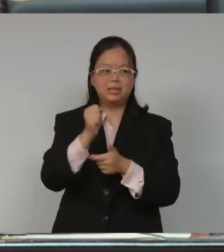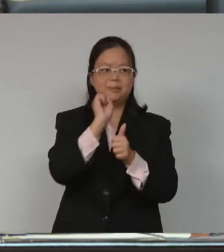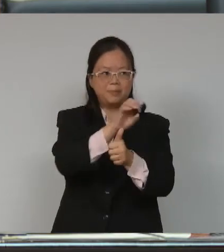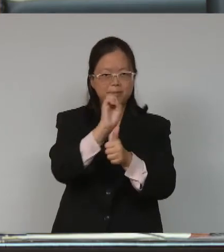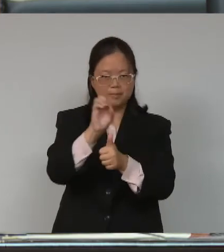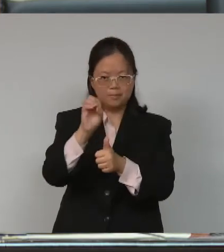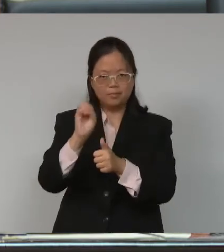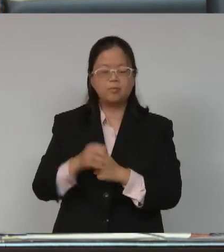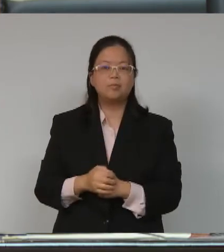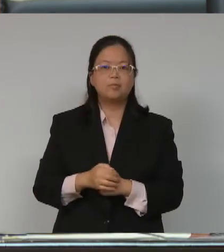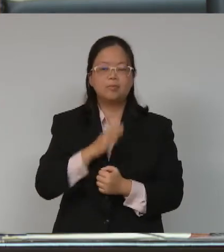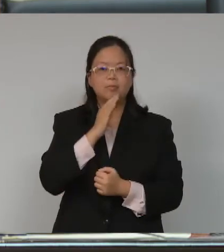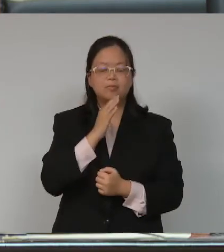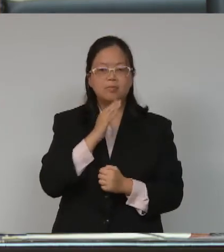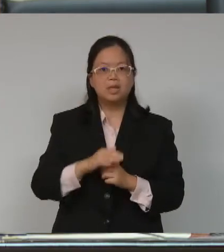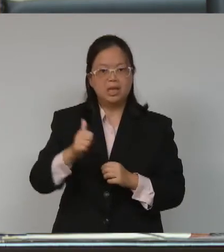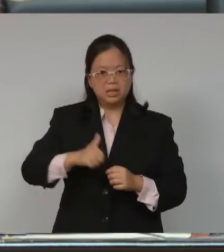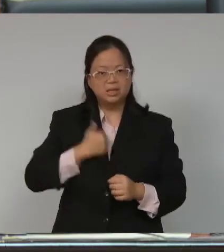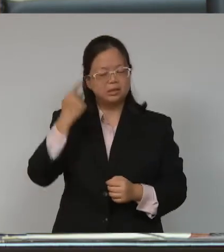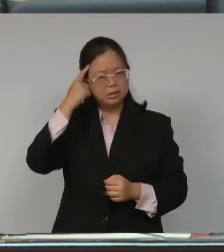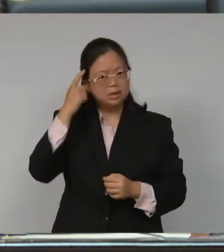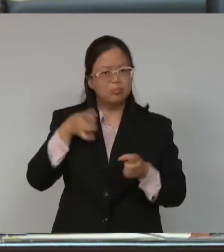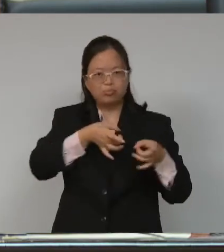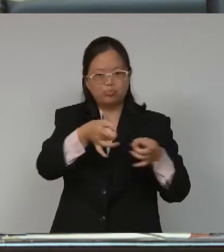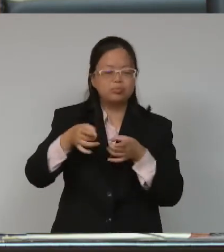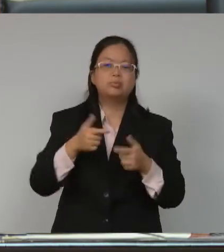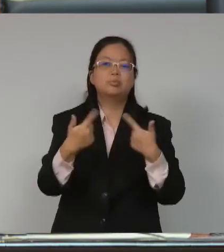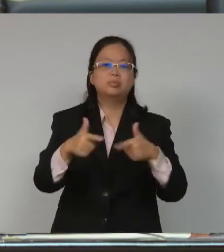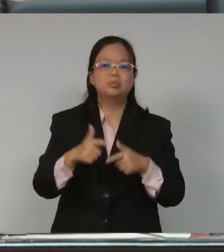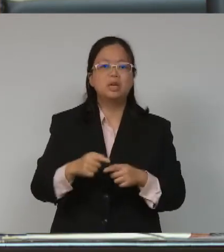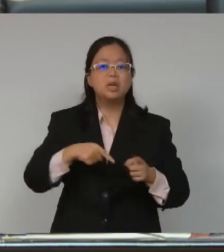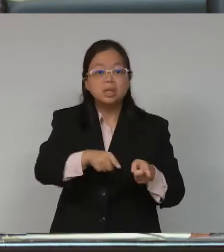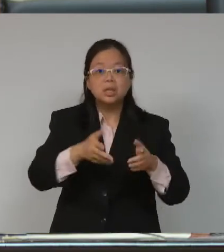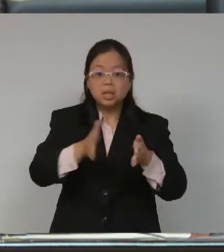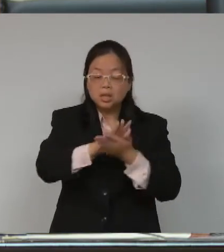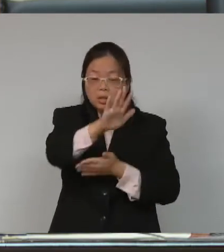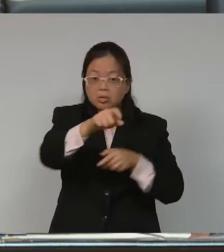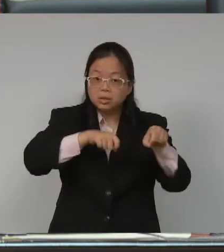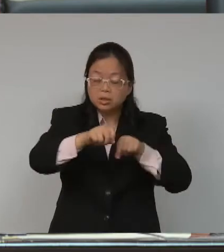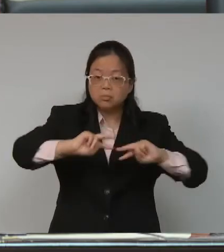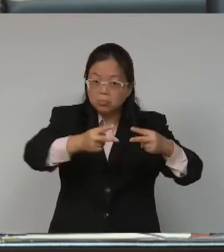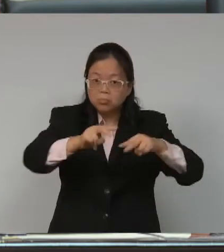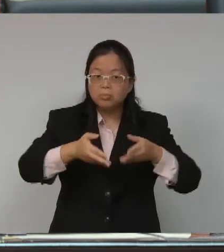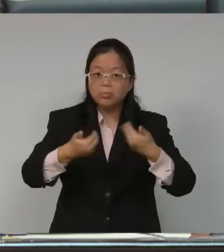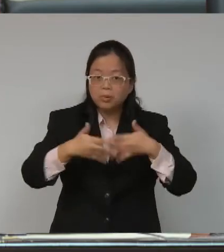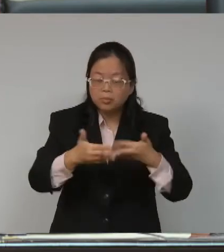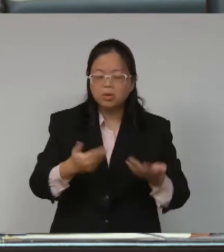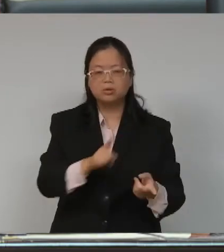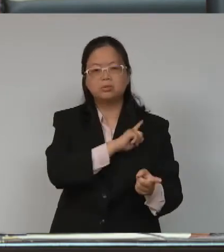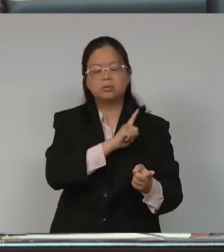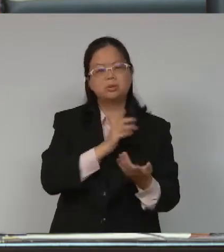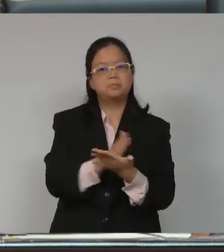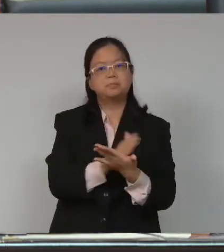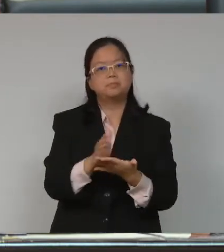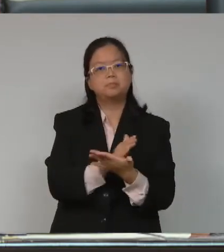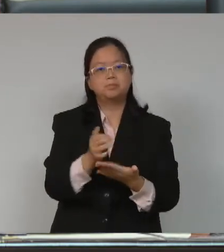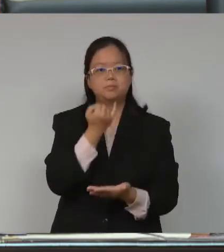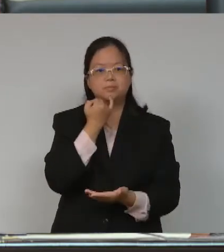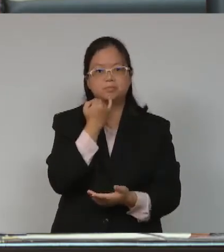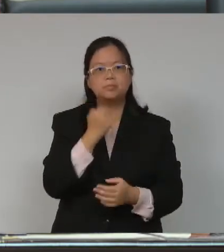一个建议那是不是要这么做相关的修改，可能还是要由这个提案人再做审酌。谢谢。